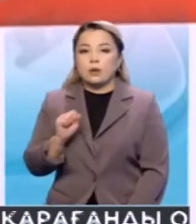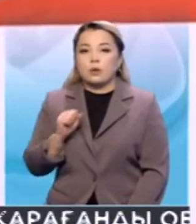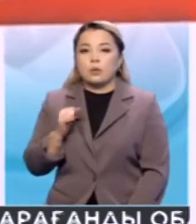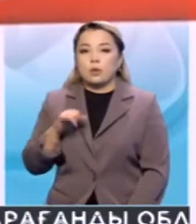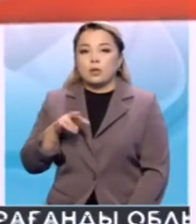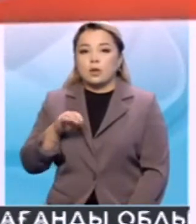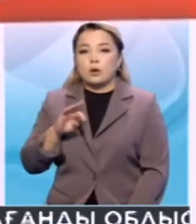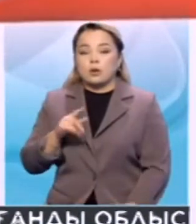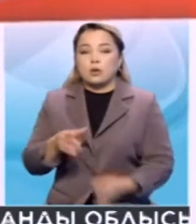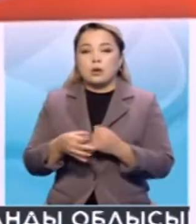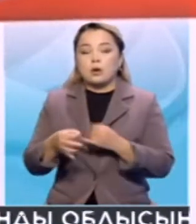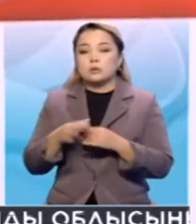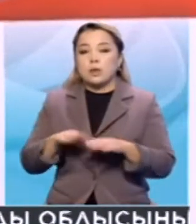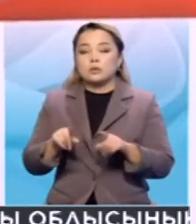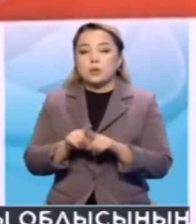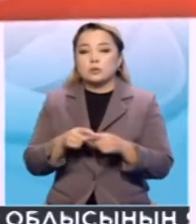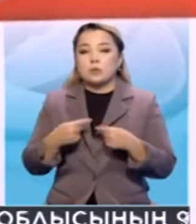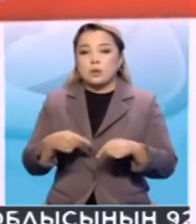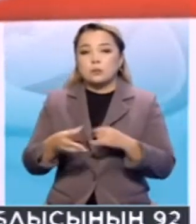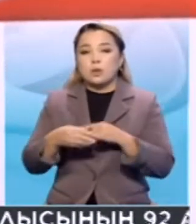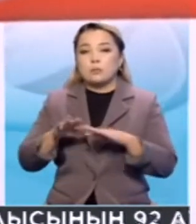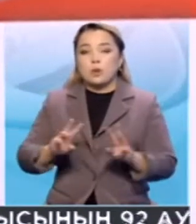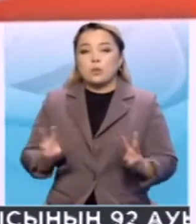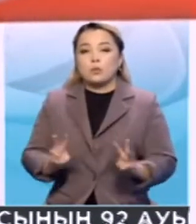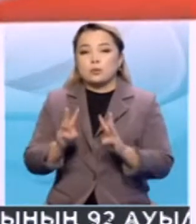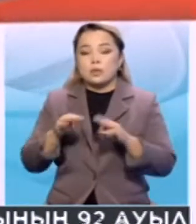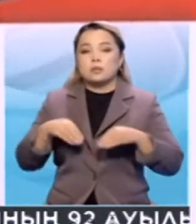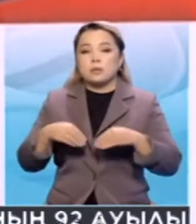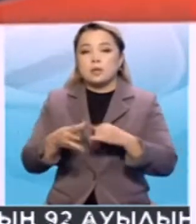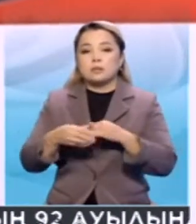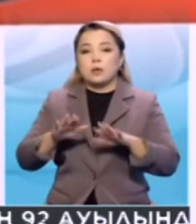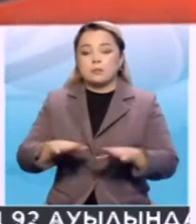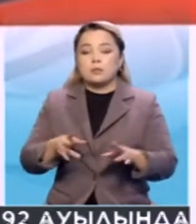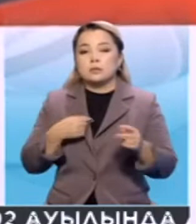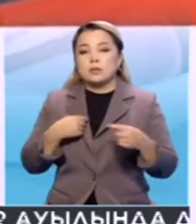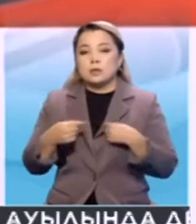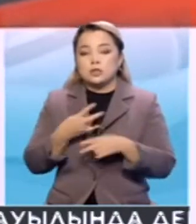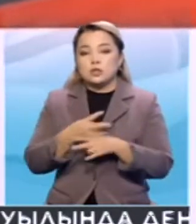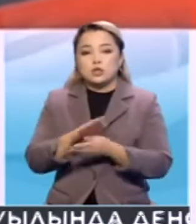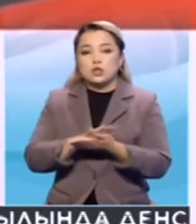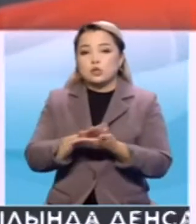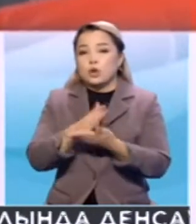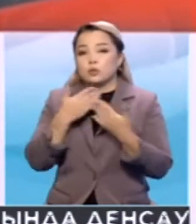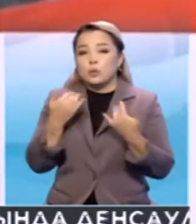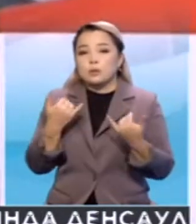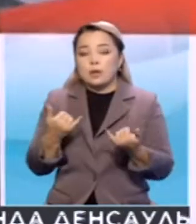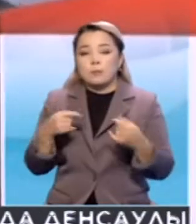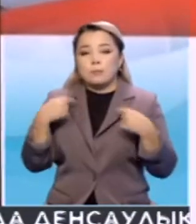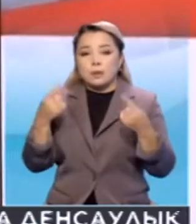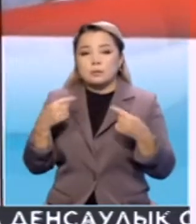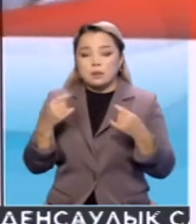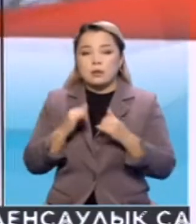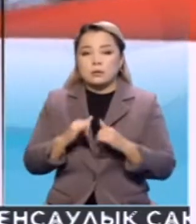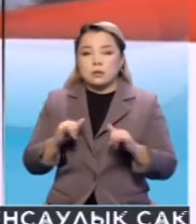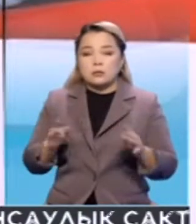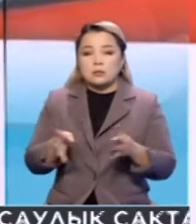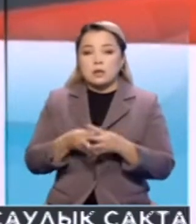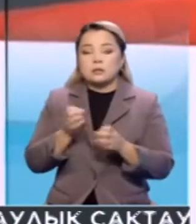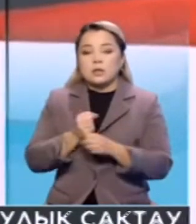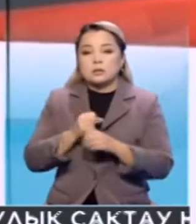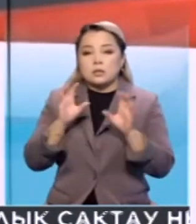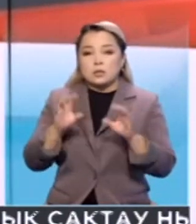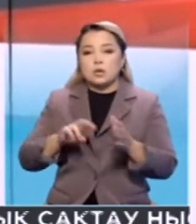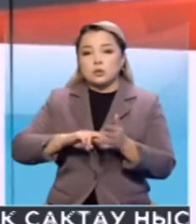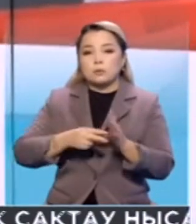Жалғызтай Қаулекөл ауданында және өзге өңірлерде болған өрттен егістік алқаптарына зиян келген жоқ. Бүгін Сенатқа малды асылдандыруға қатысты заң жобасын